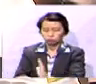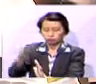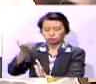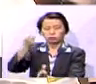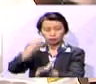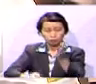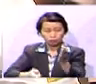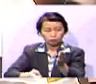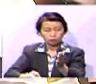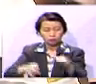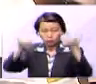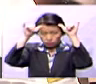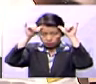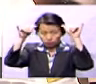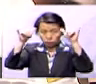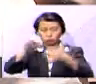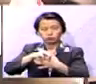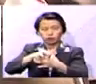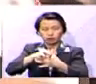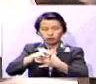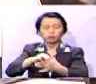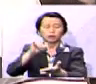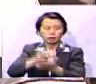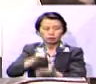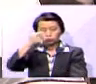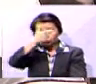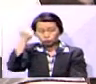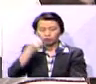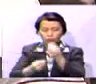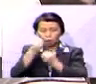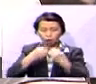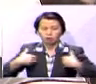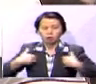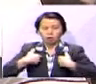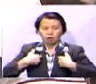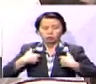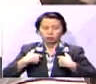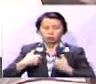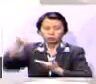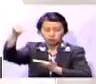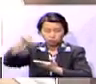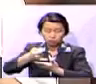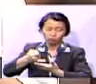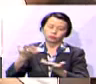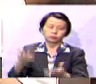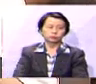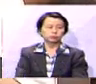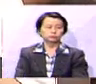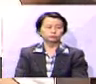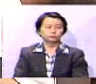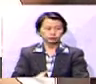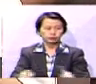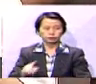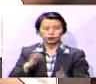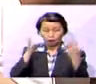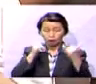harga lembu, daging dan sebagainya adalah kerana makanan haiwan yang kita import yang sentiasa meningkat. Tapi once